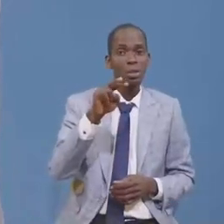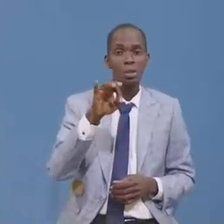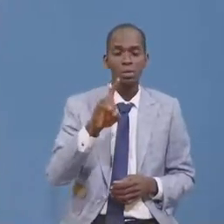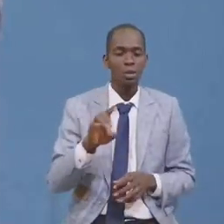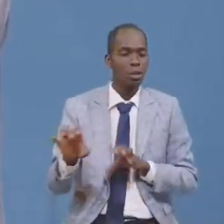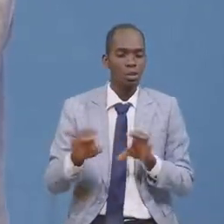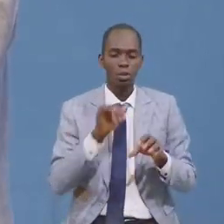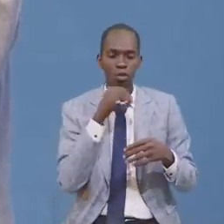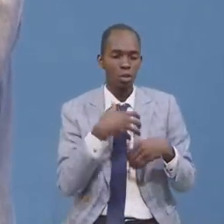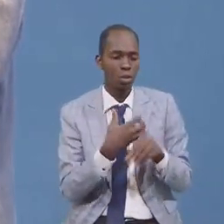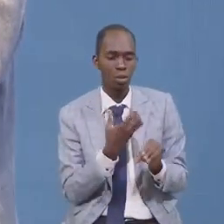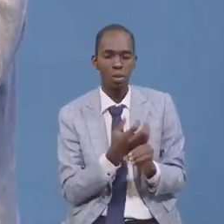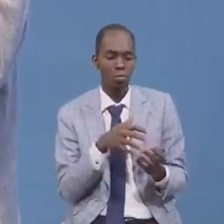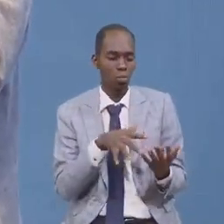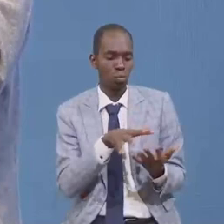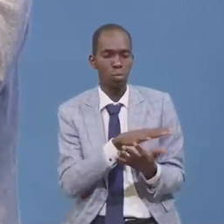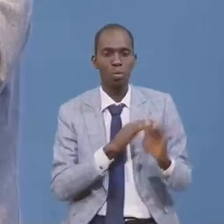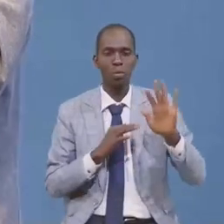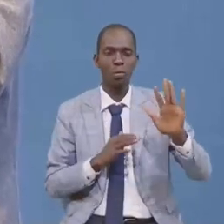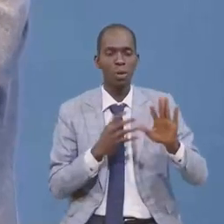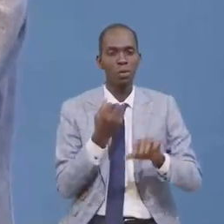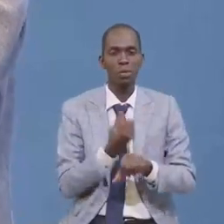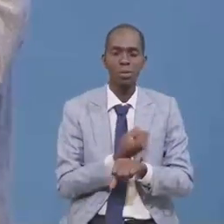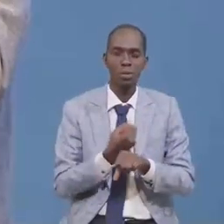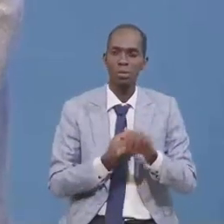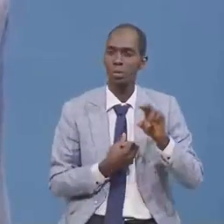David n'a pas créé ces 5 pierres.